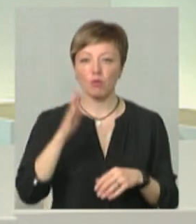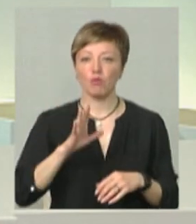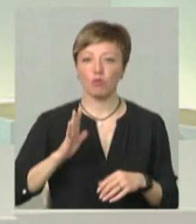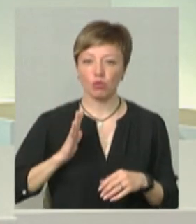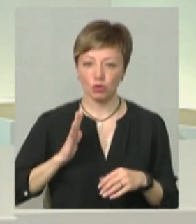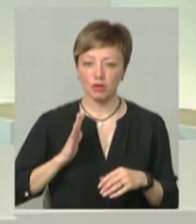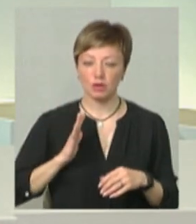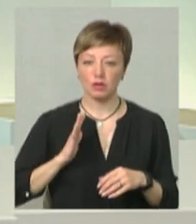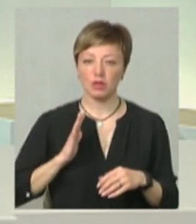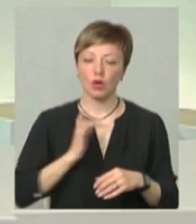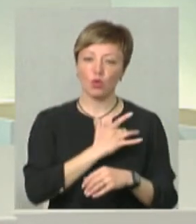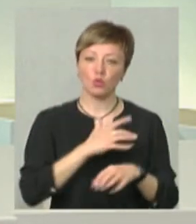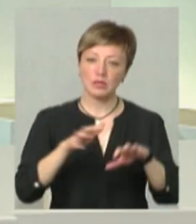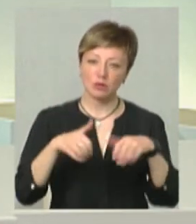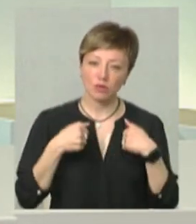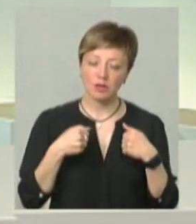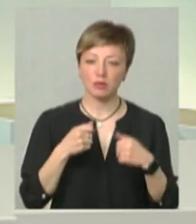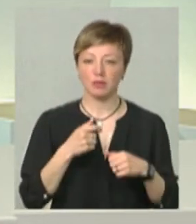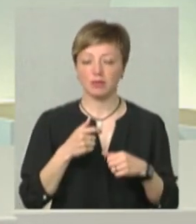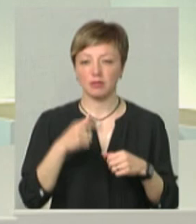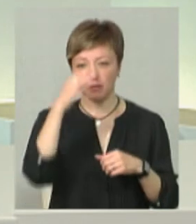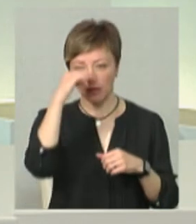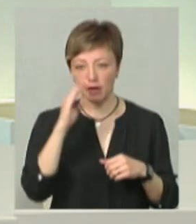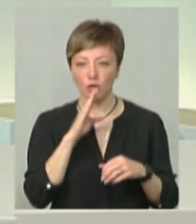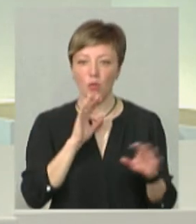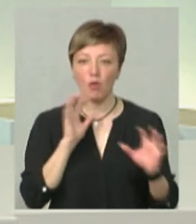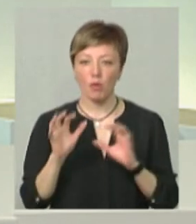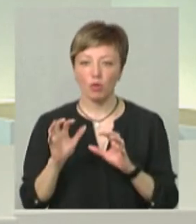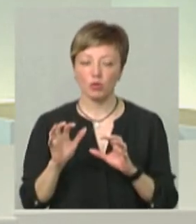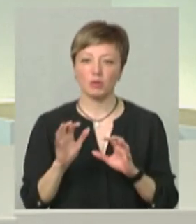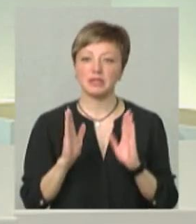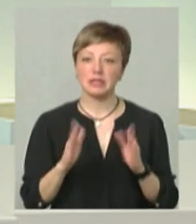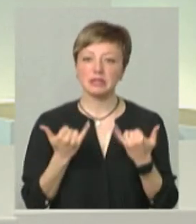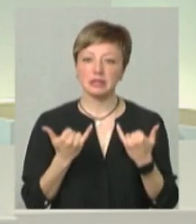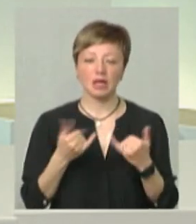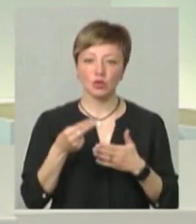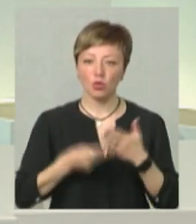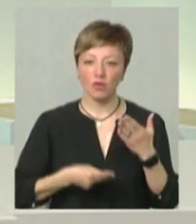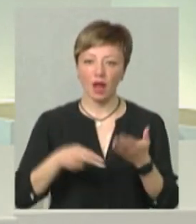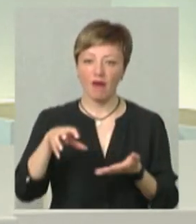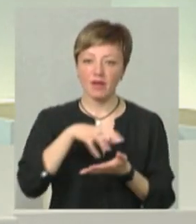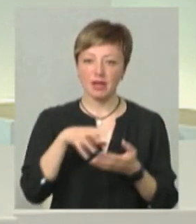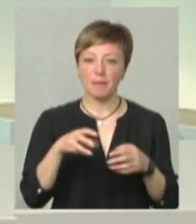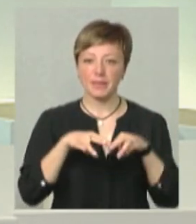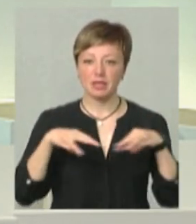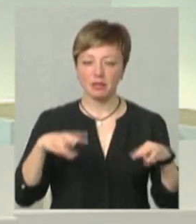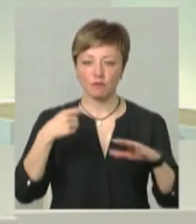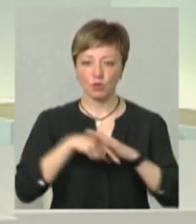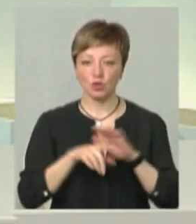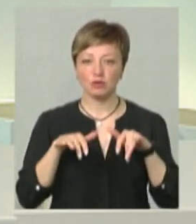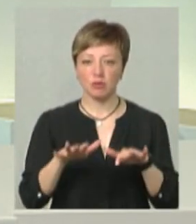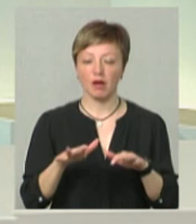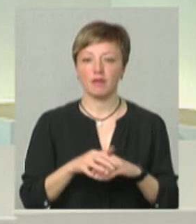бути чи усиновителем, чи прийомним батьком, чи опікуном. Тільки зараз не довідка, а витяг. Тобто Міністерство внутрішніх